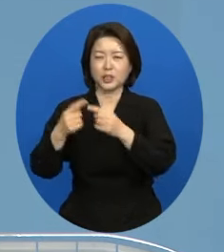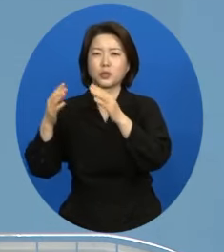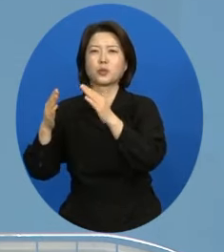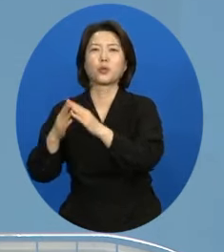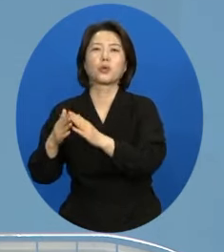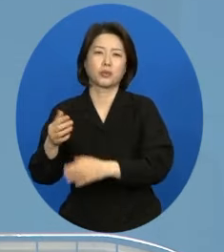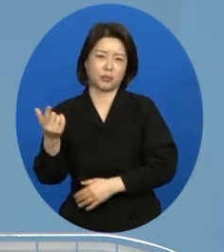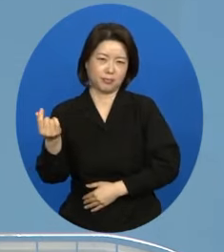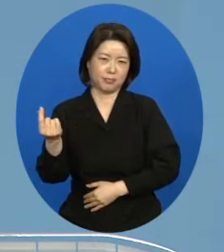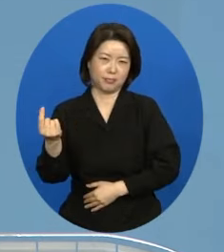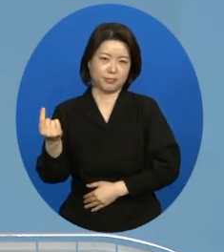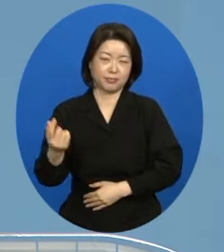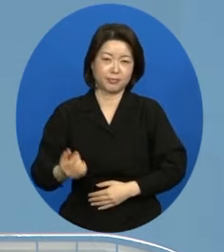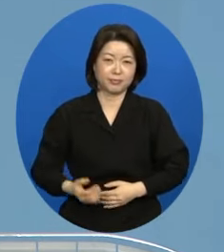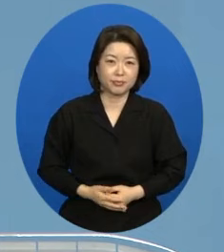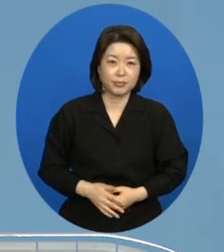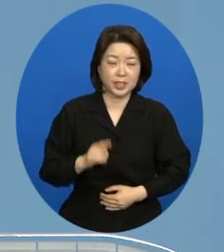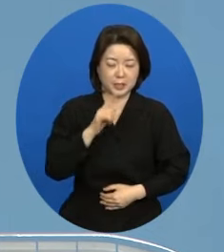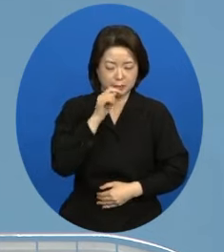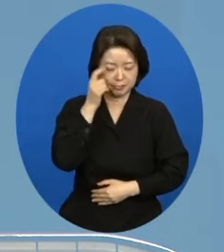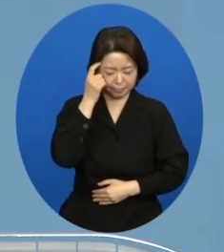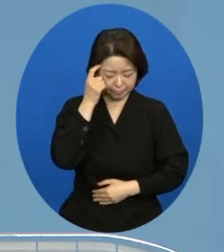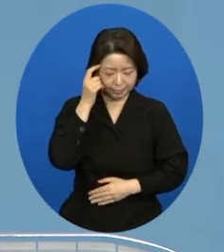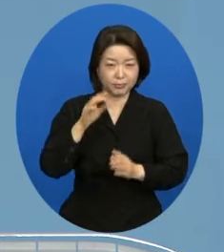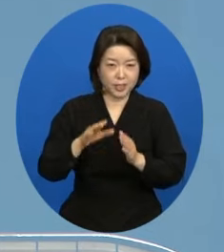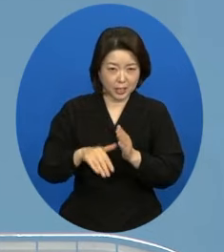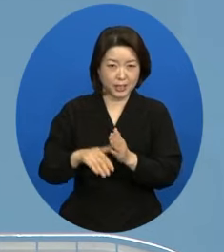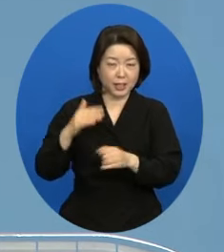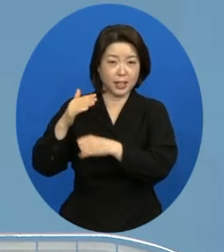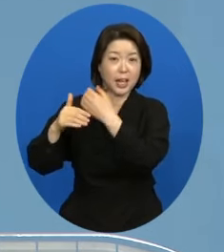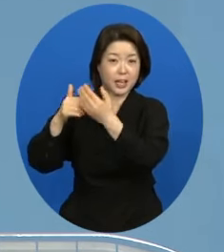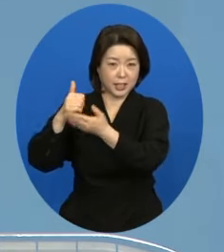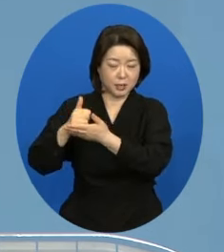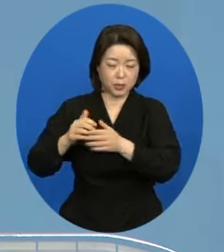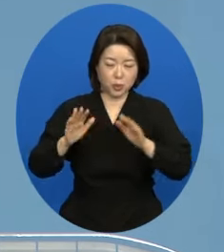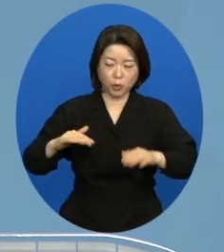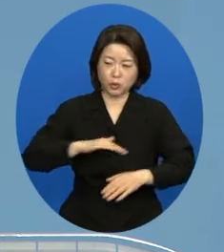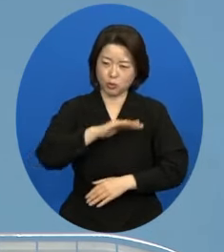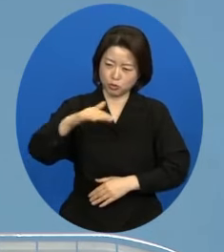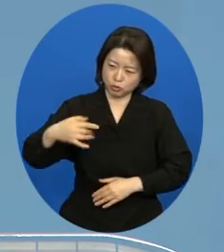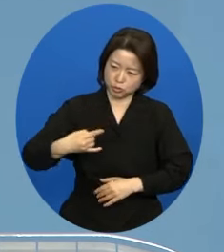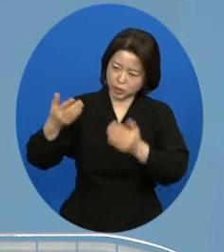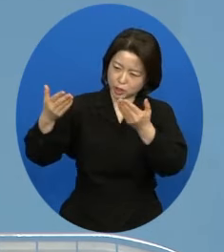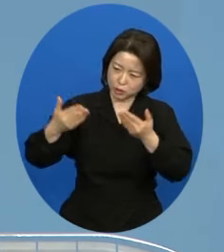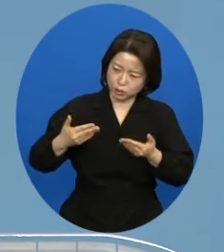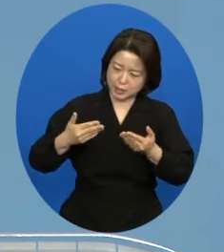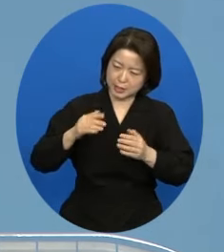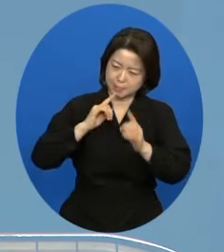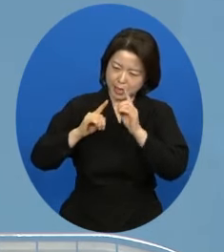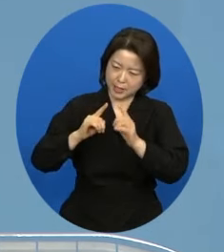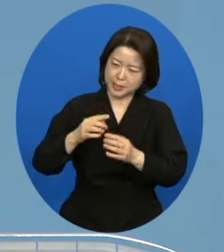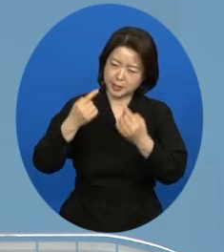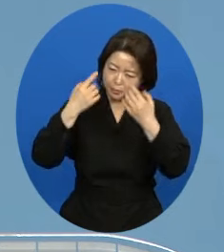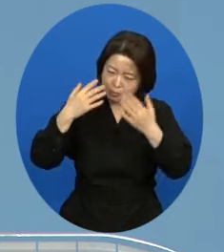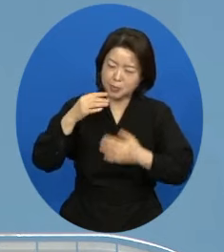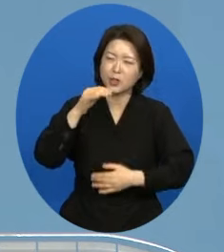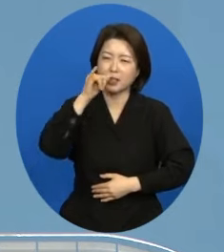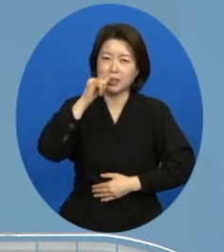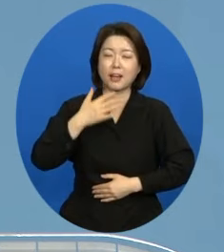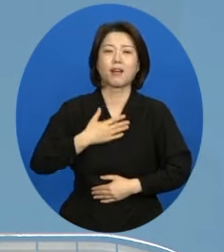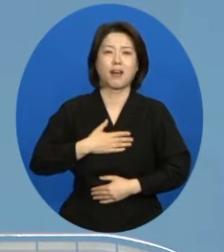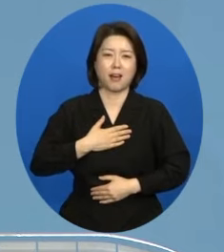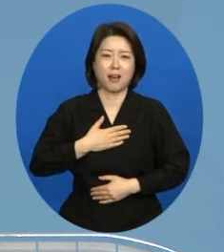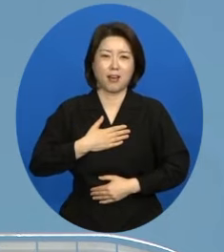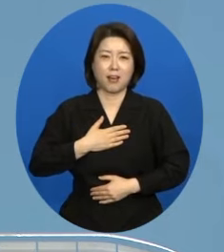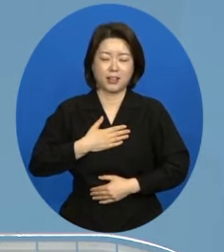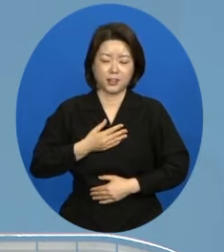마찬가지였어 이것을 묵상하면서 하나님께서 오늘 우리에게 주시는 메시지가 있 하는 것을 알게 되어 오늘 그것을